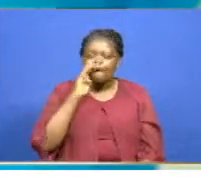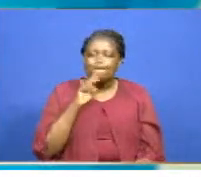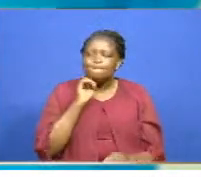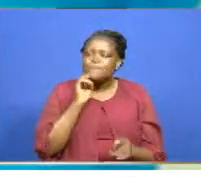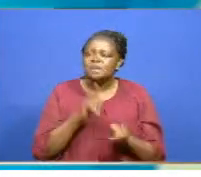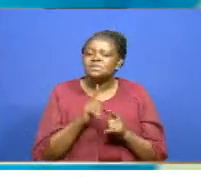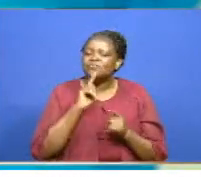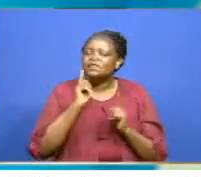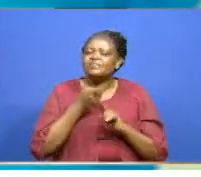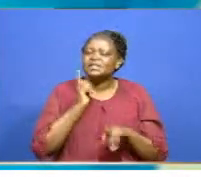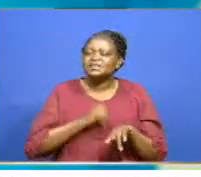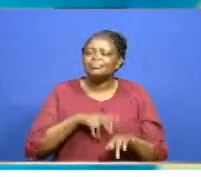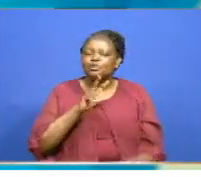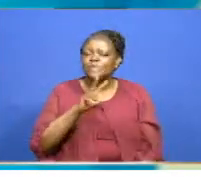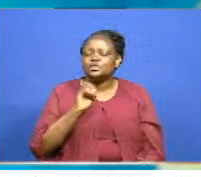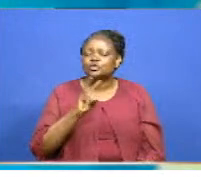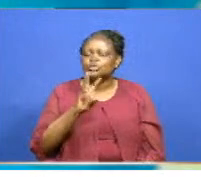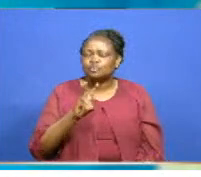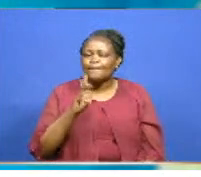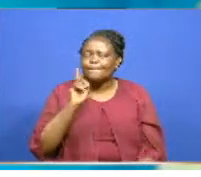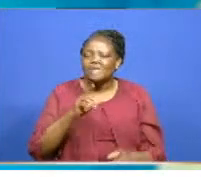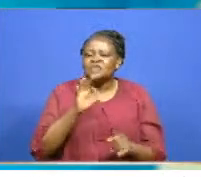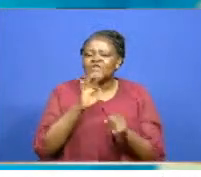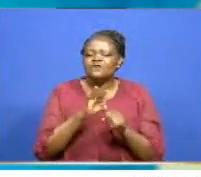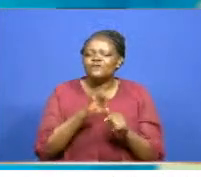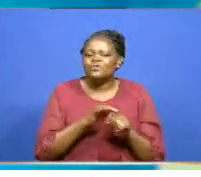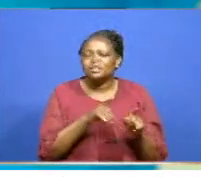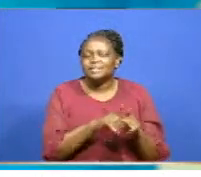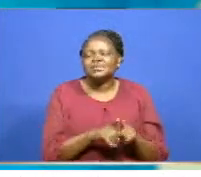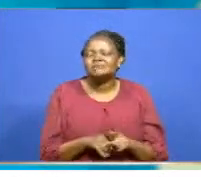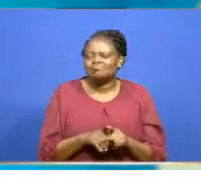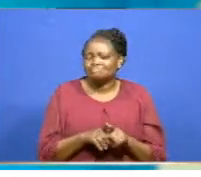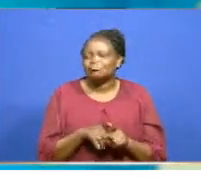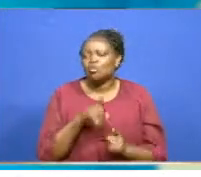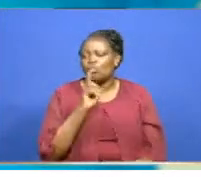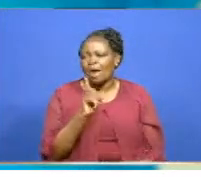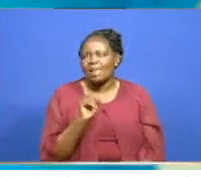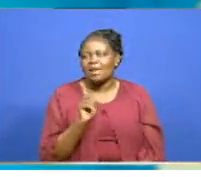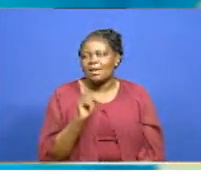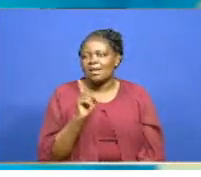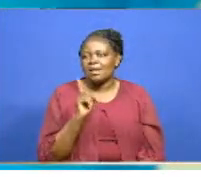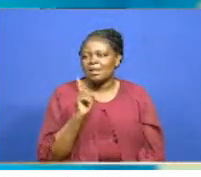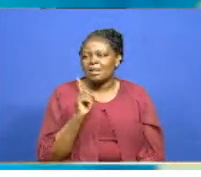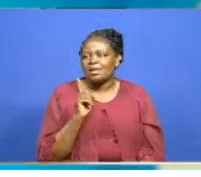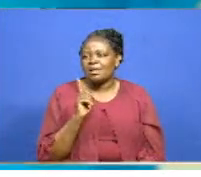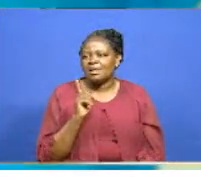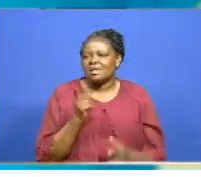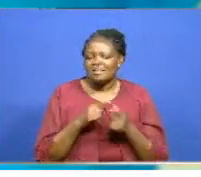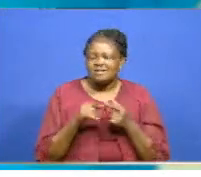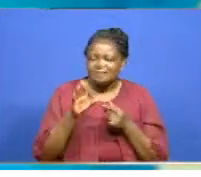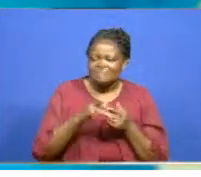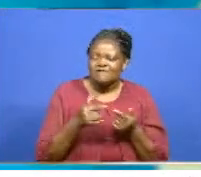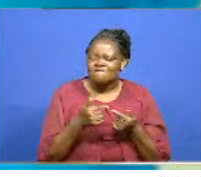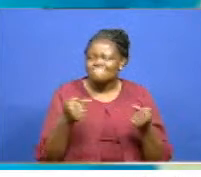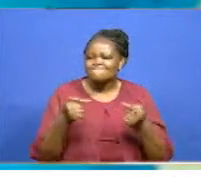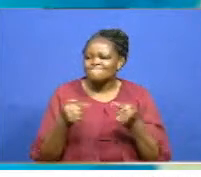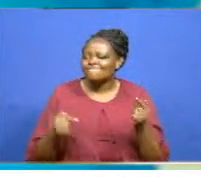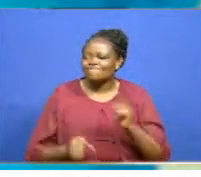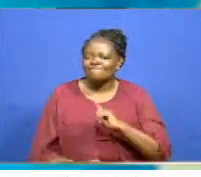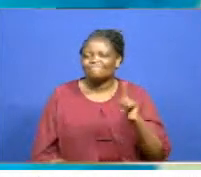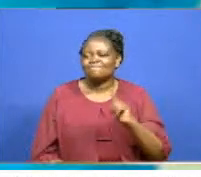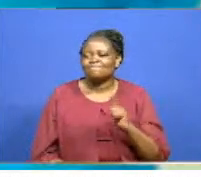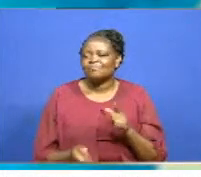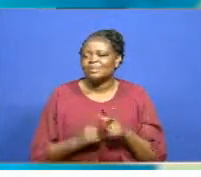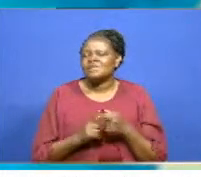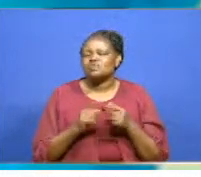ya kwanza 2022 tunaenda kupiga kura kama eneo la magharibi na hakuna hii eneo tena kuwa swing vote, then we are